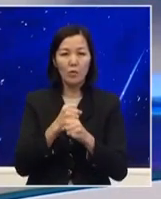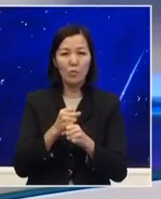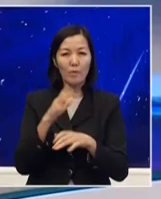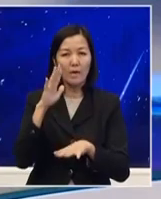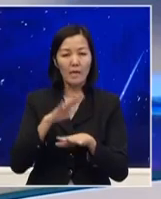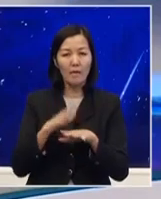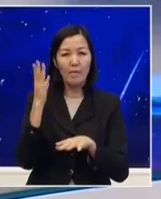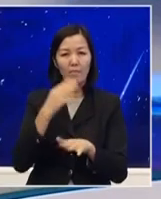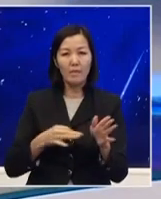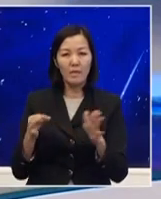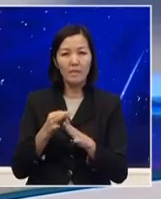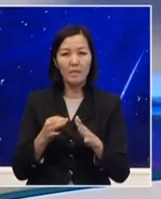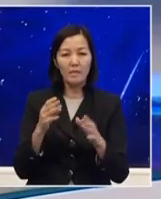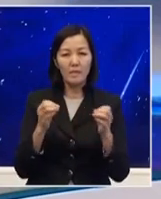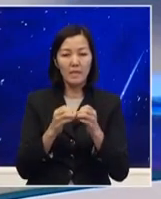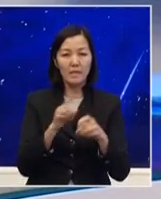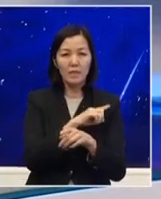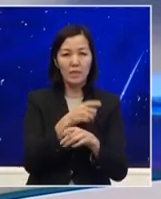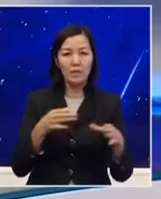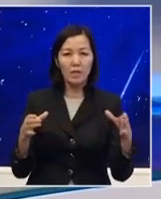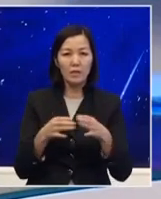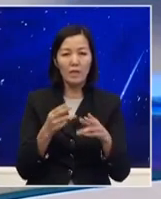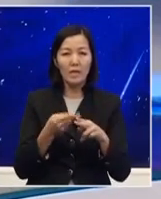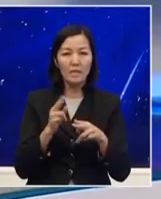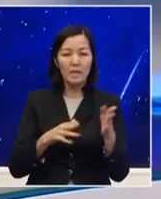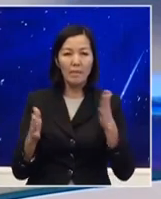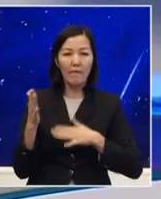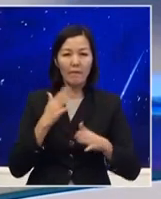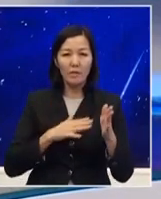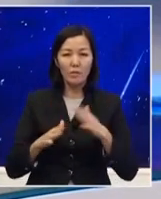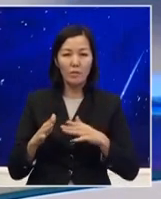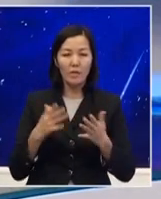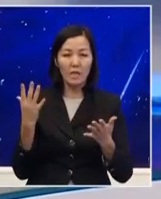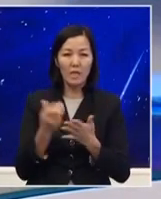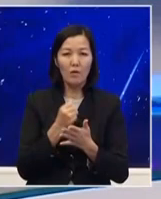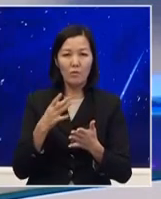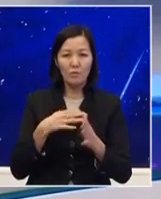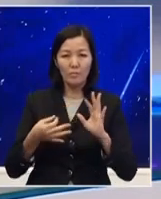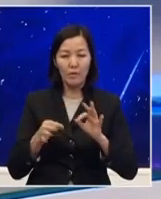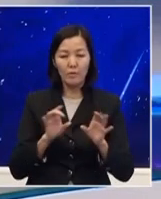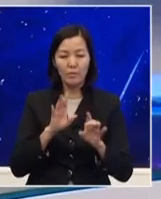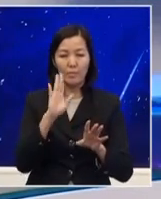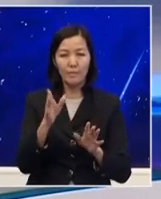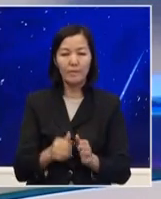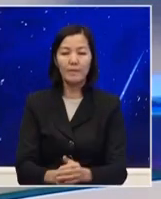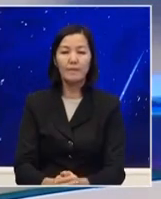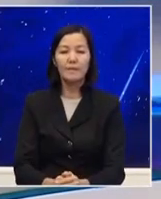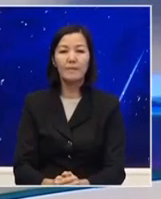10 сильнейших команд оспорили звание самых веселых и находчивых. Подробнее в материале нашего корреспондента Дамира